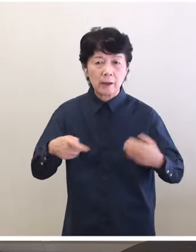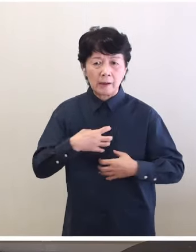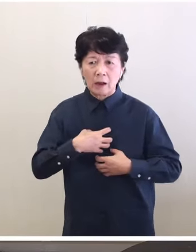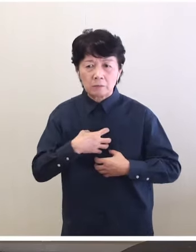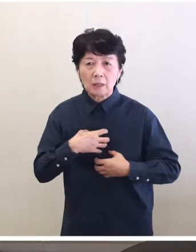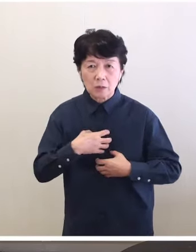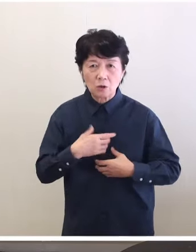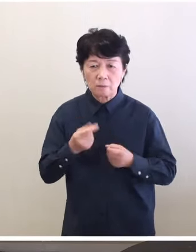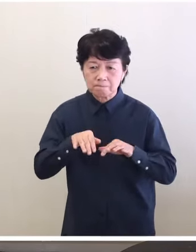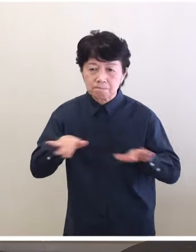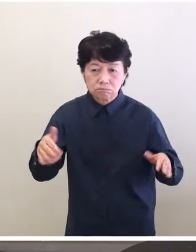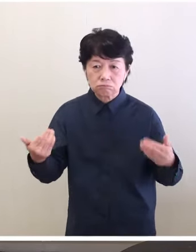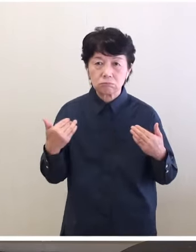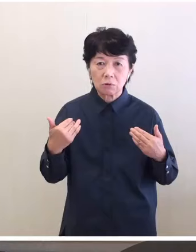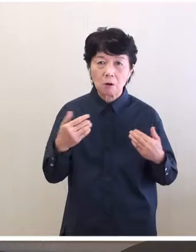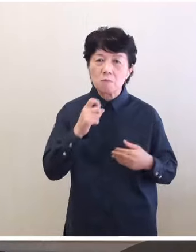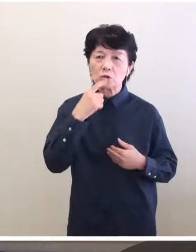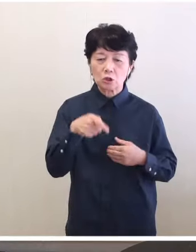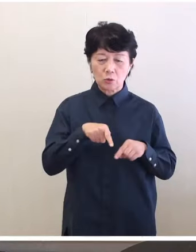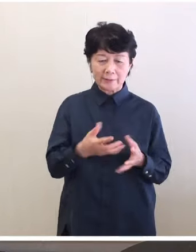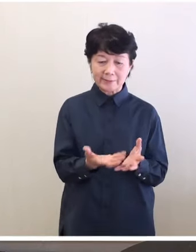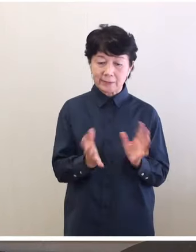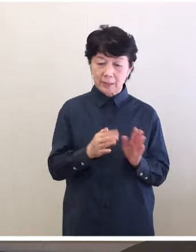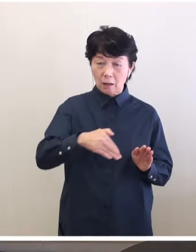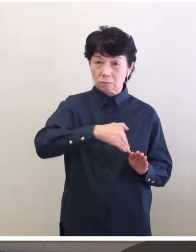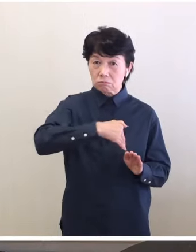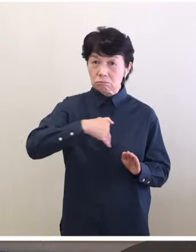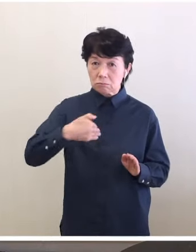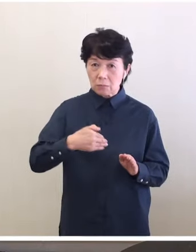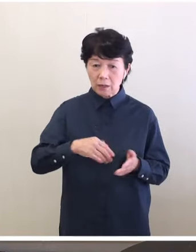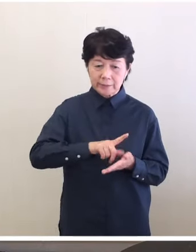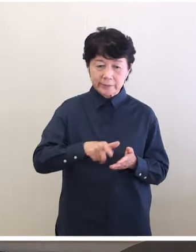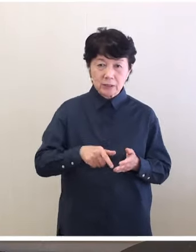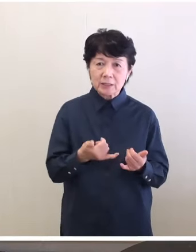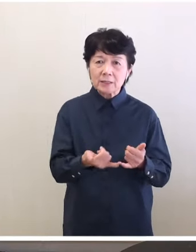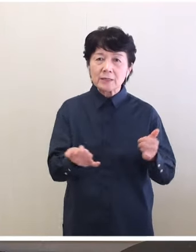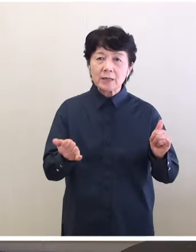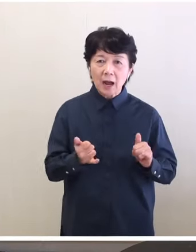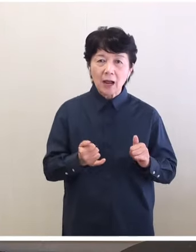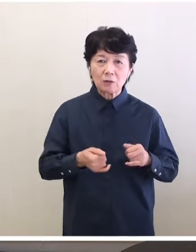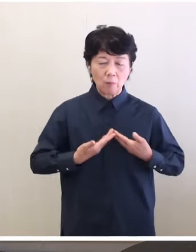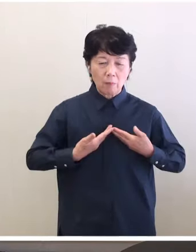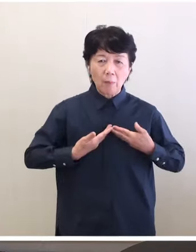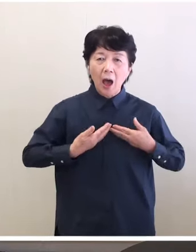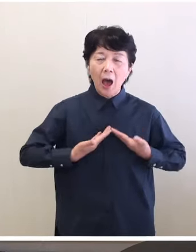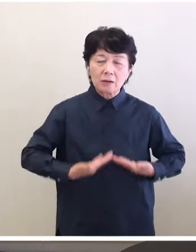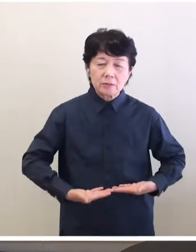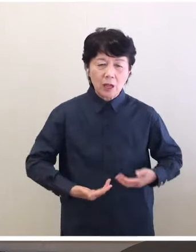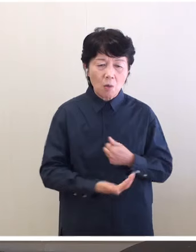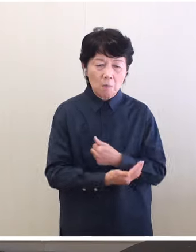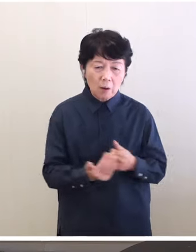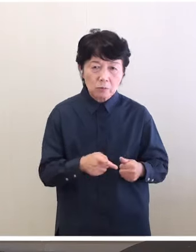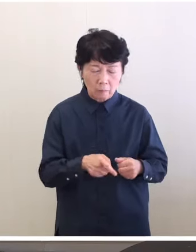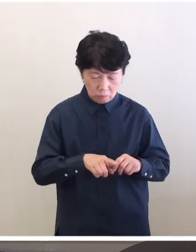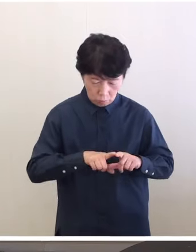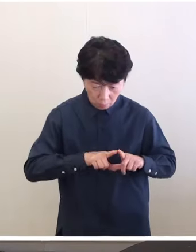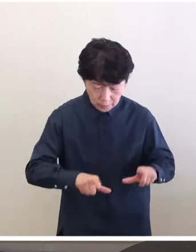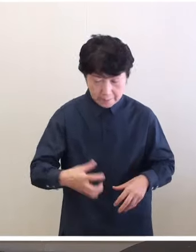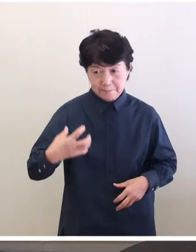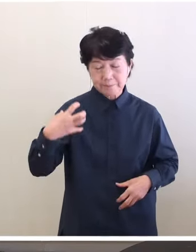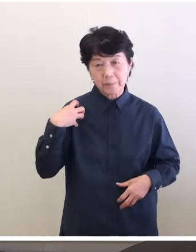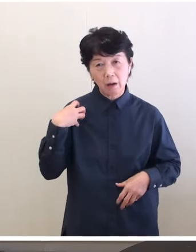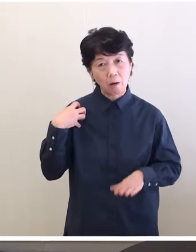有するだけではなくて、自治体としても地域社会の安全を守るということは大きな責務